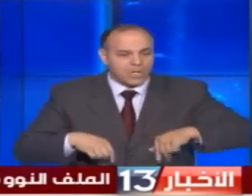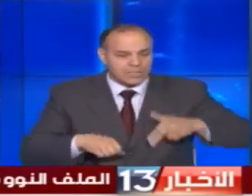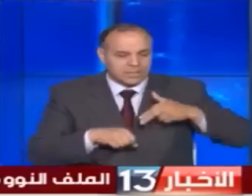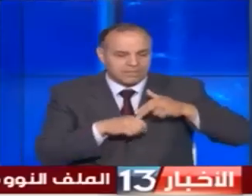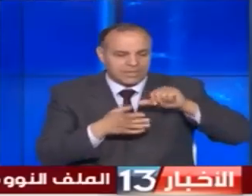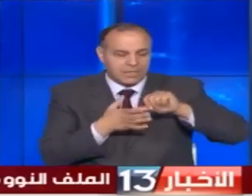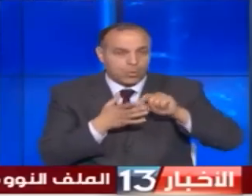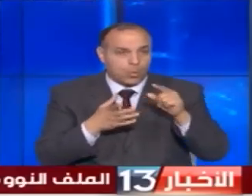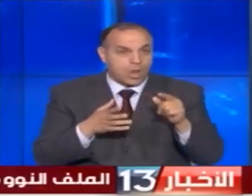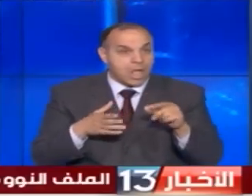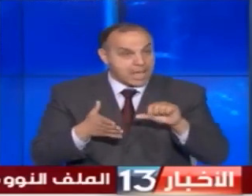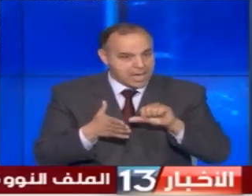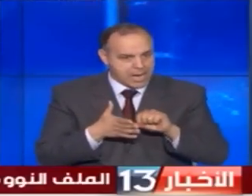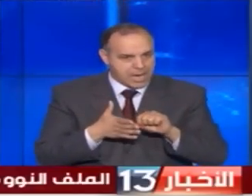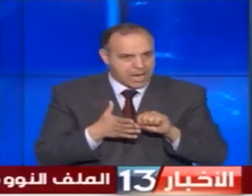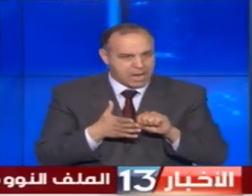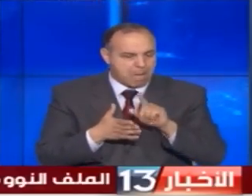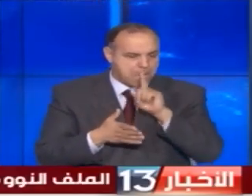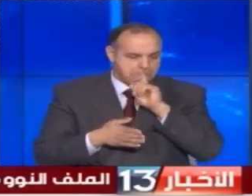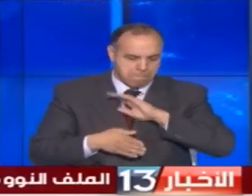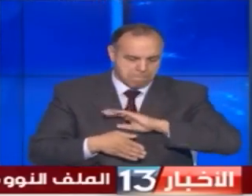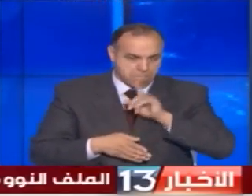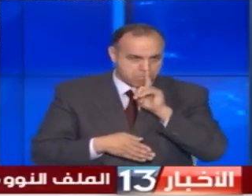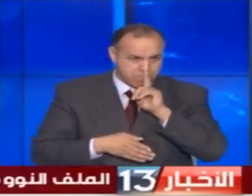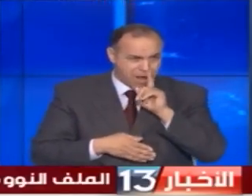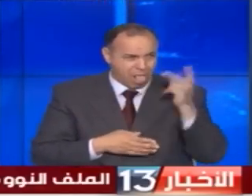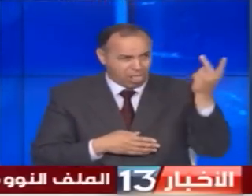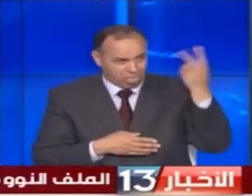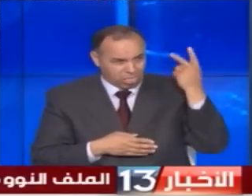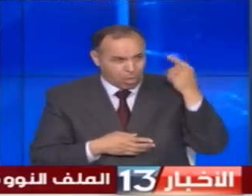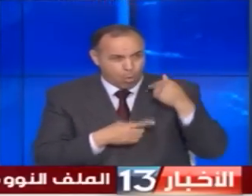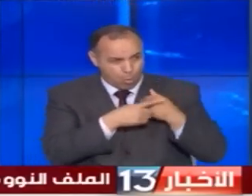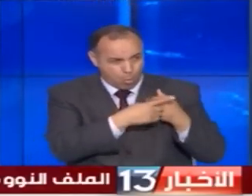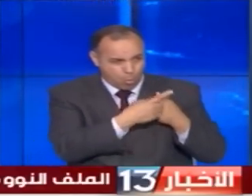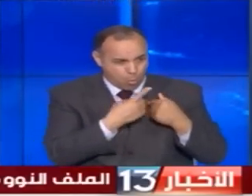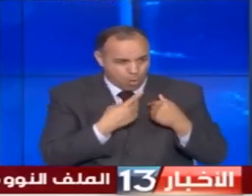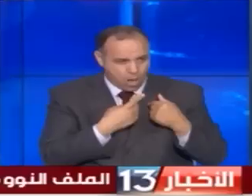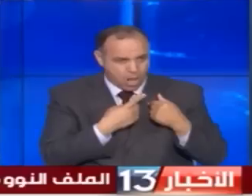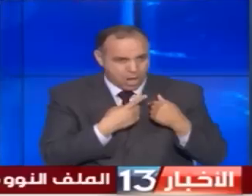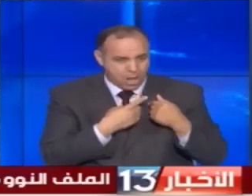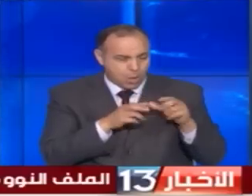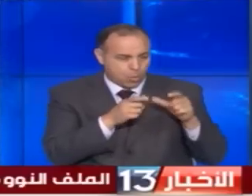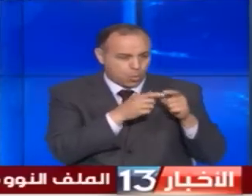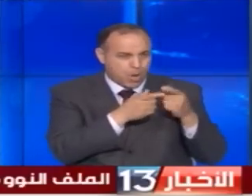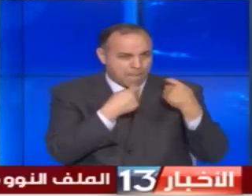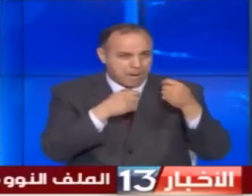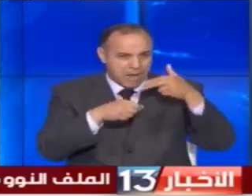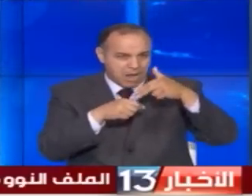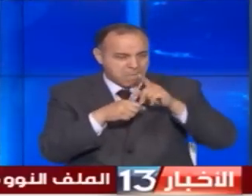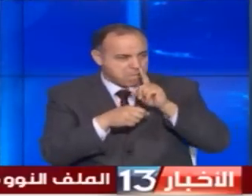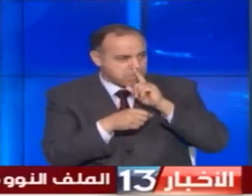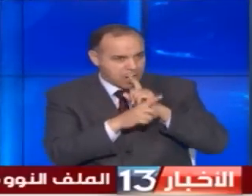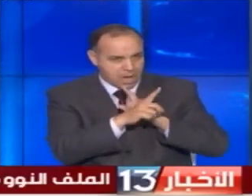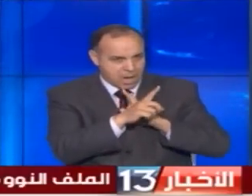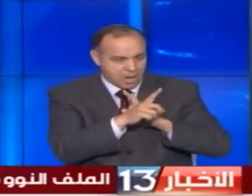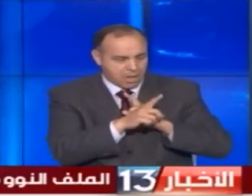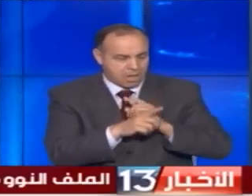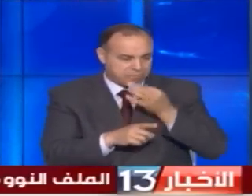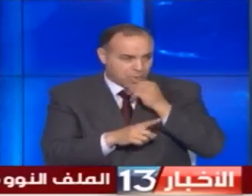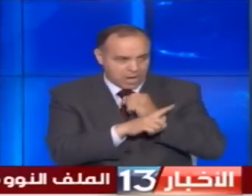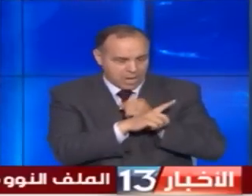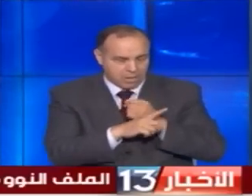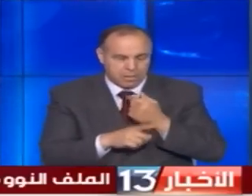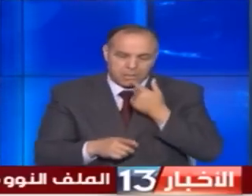ان بلاده لن تبقى صامته اذا هدد اعضاء اخرون منظمه الدول المصدره للنفط اوبيك مصالحها